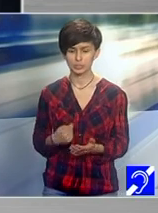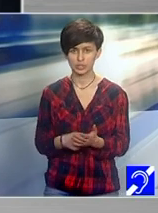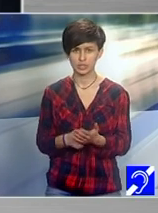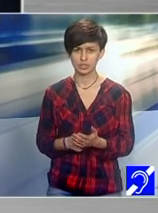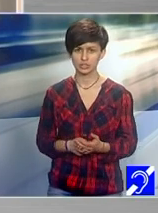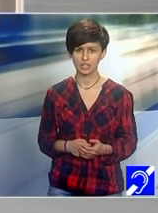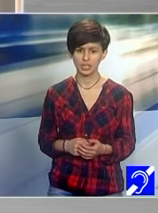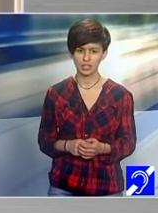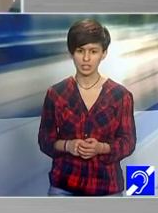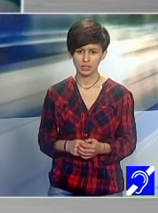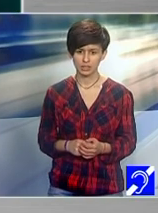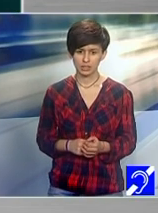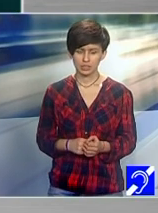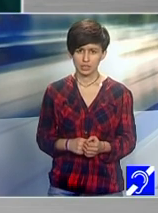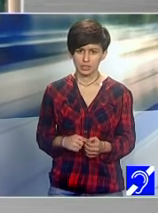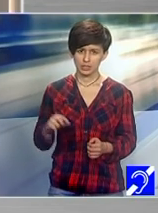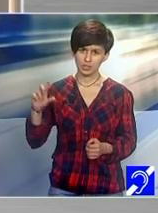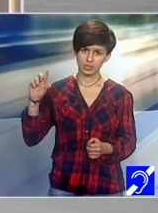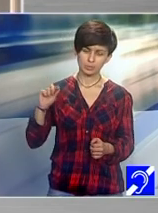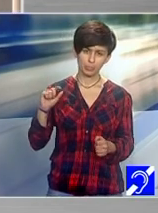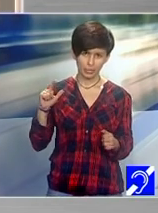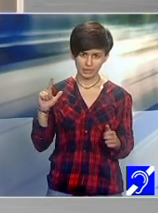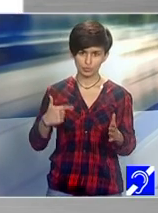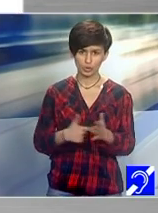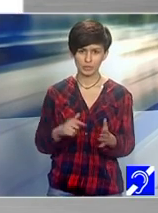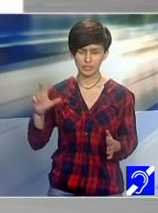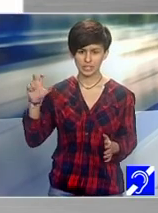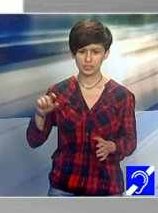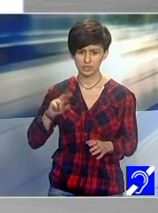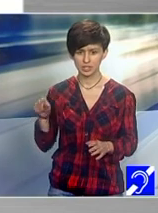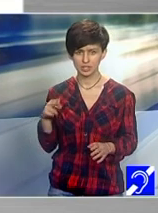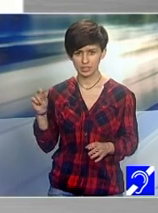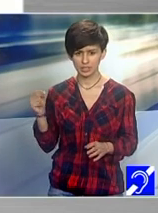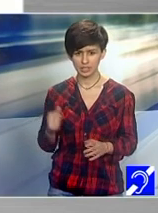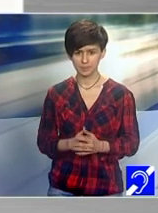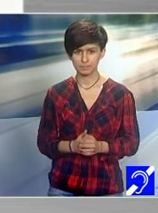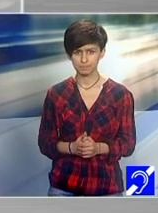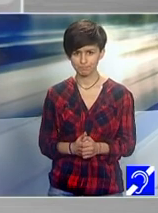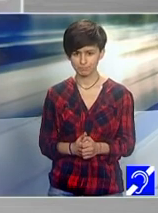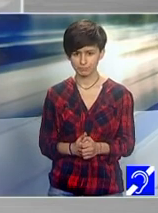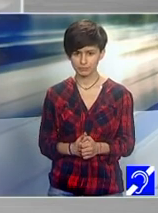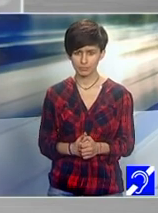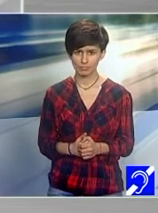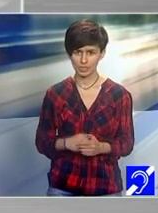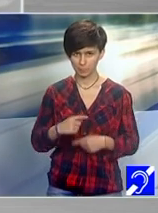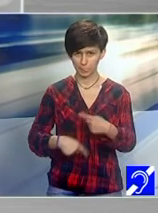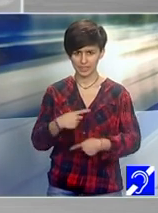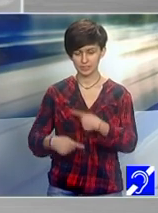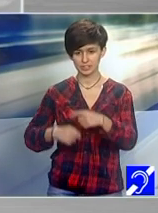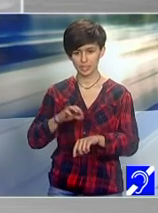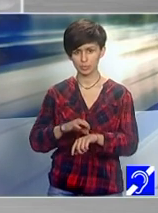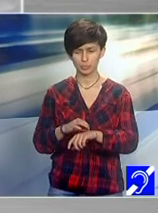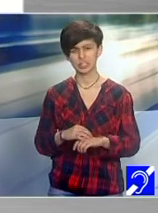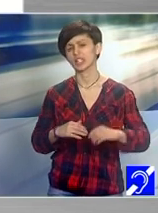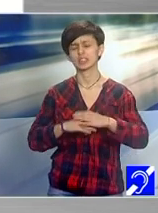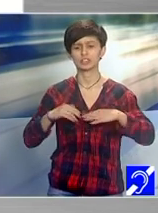primar 2300 de lei. Medicii cer și reglementarea timpului de lucru și rezolvarea problemei lipsei de personal. Sistemul medical se